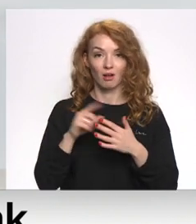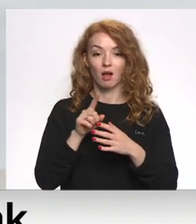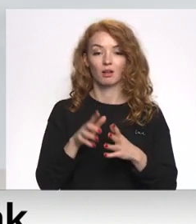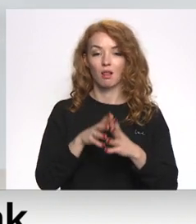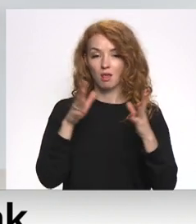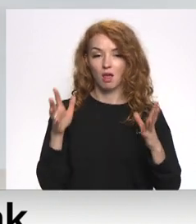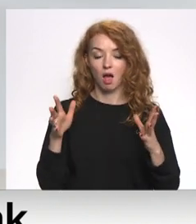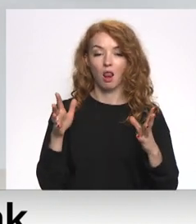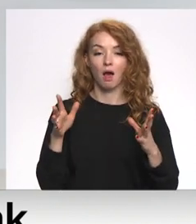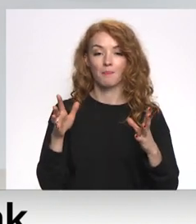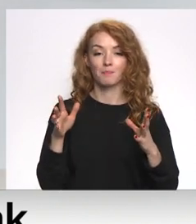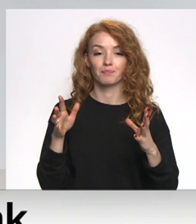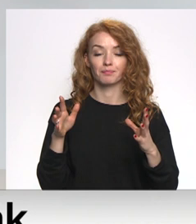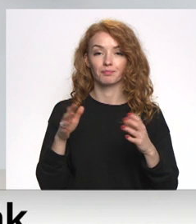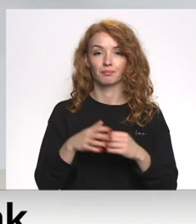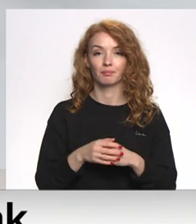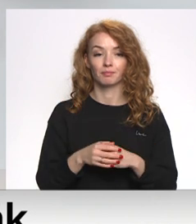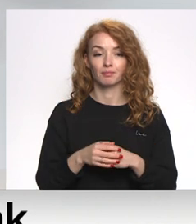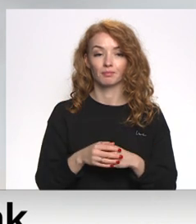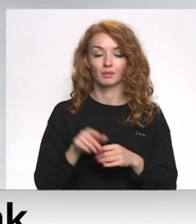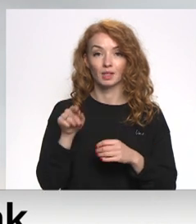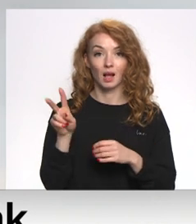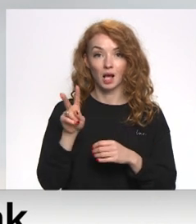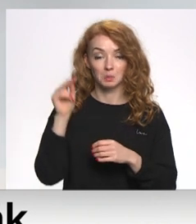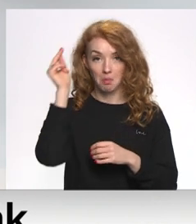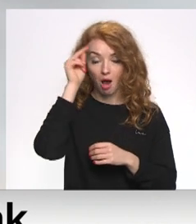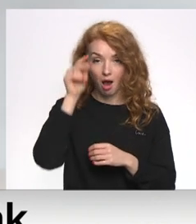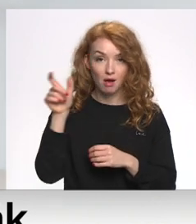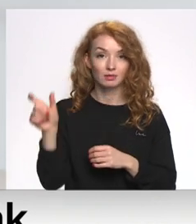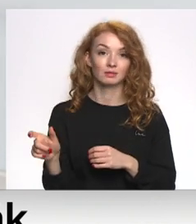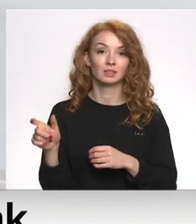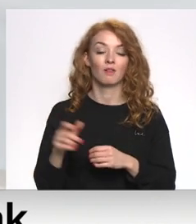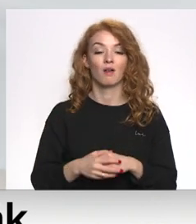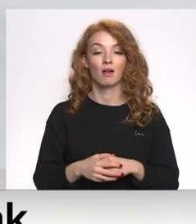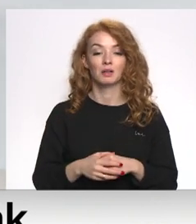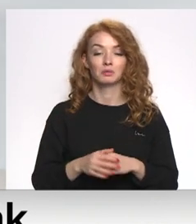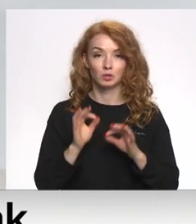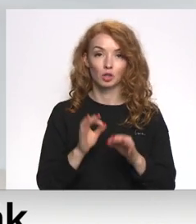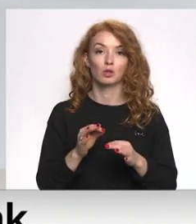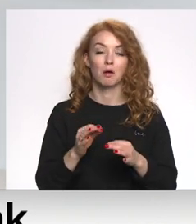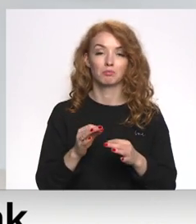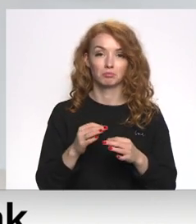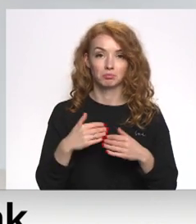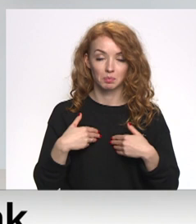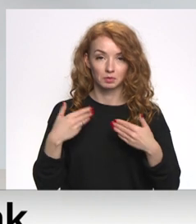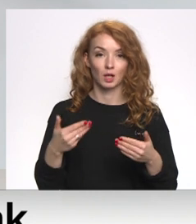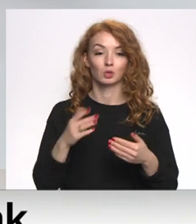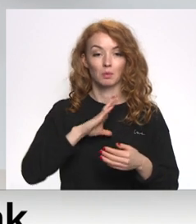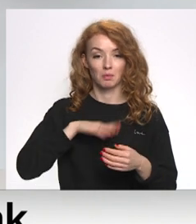liela, un arī tie, kas mācās, čepure nost. Pēc darba